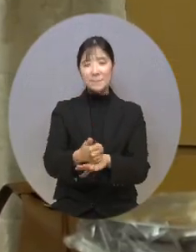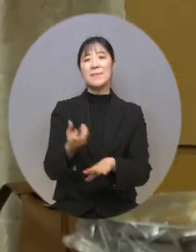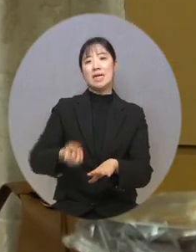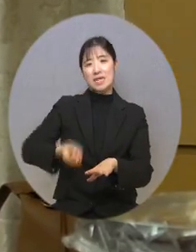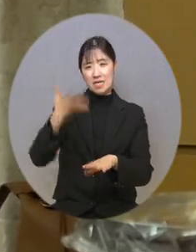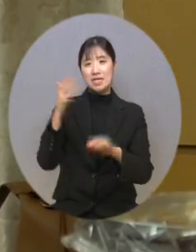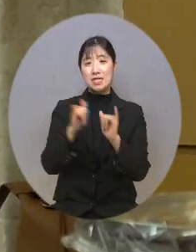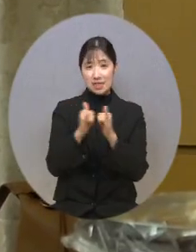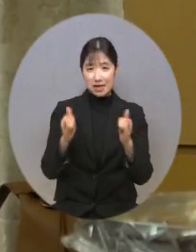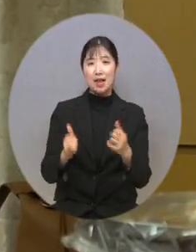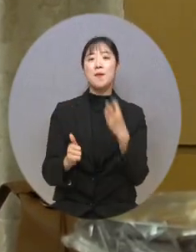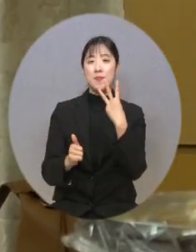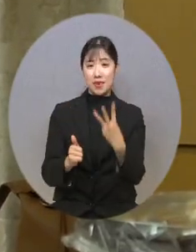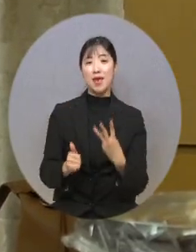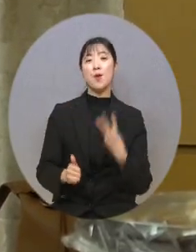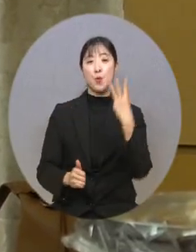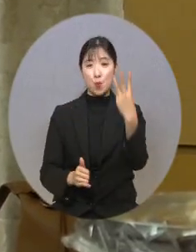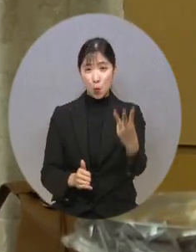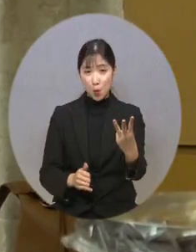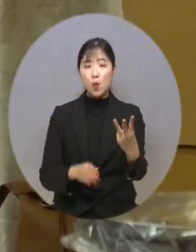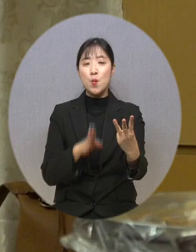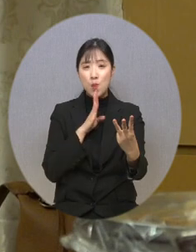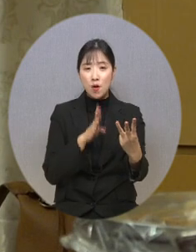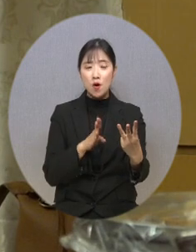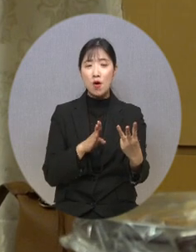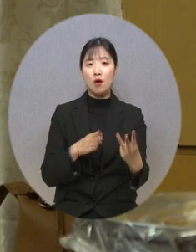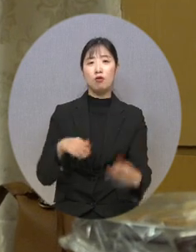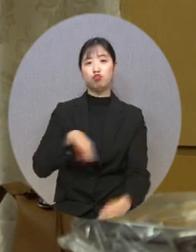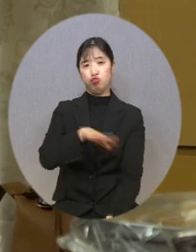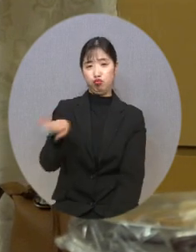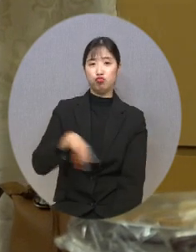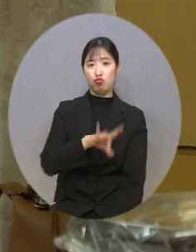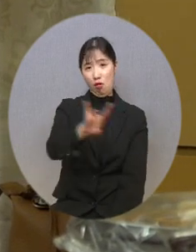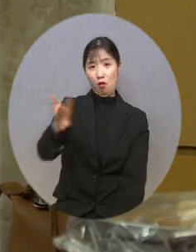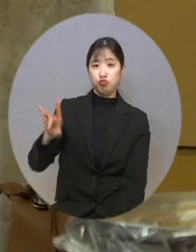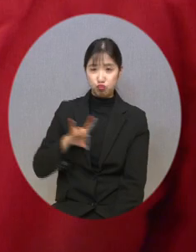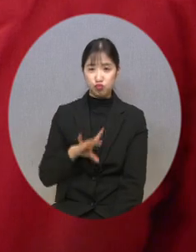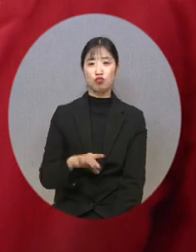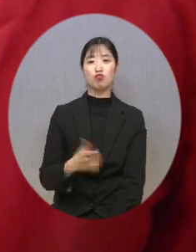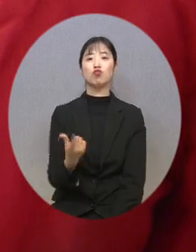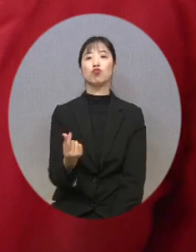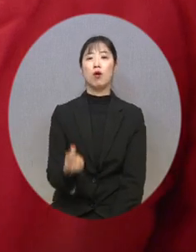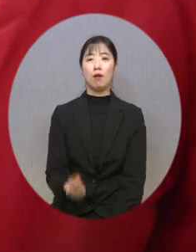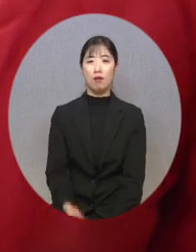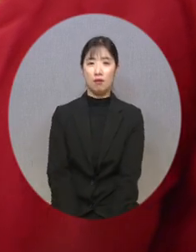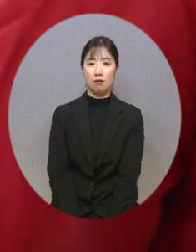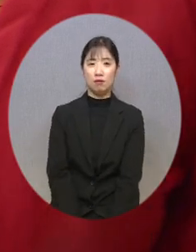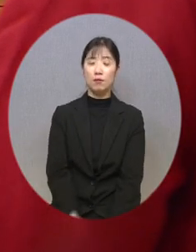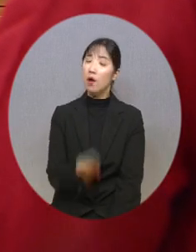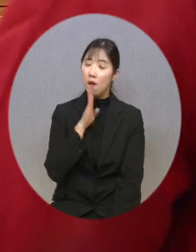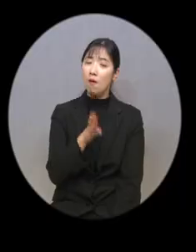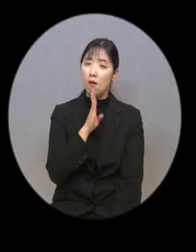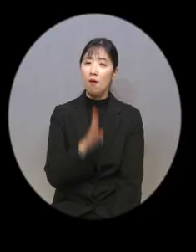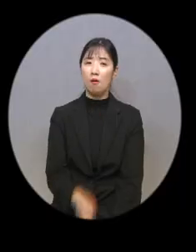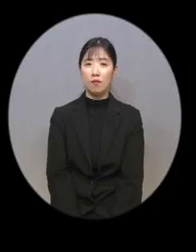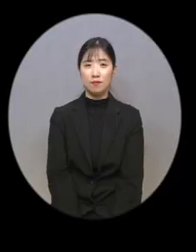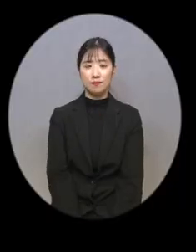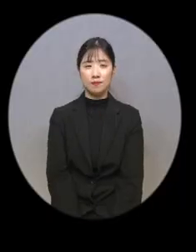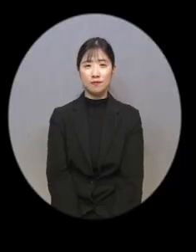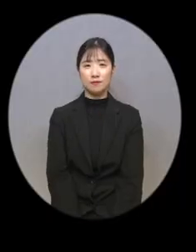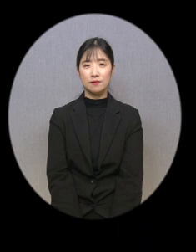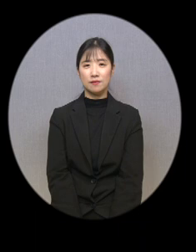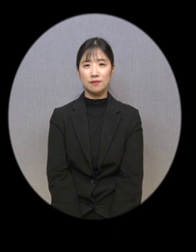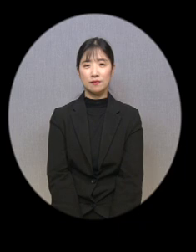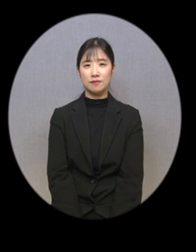주신 분한테는 이제 세 장을 드리고 그리고 저희한테 한 장씩 주세요. 어? 다. 맞아. 오.